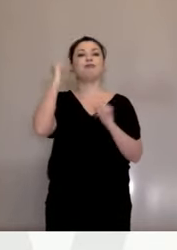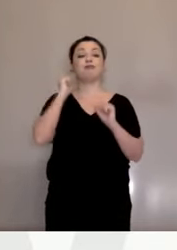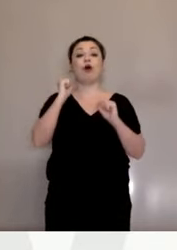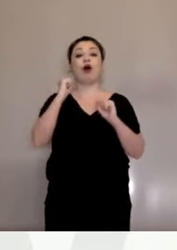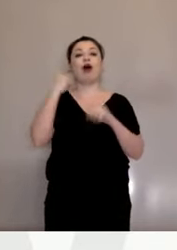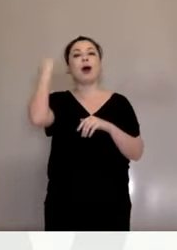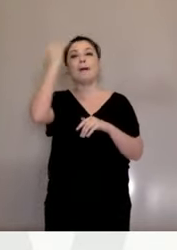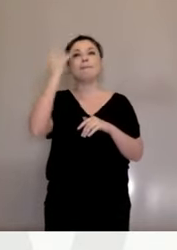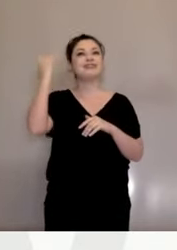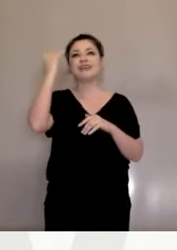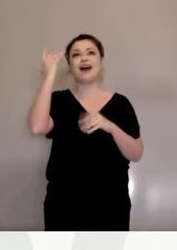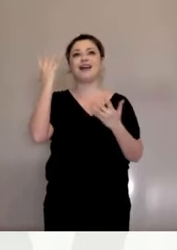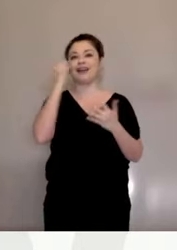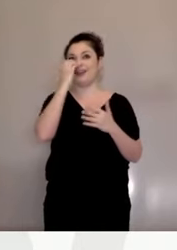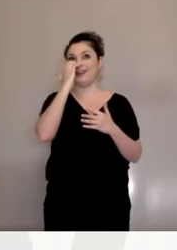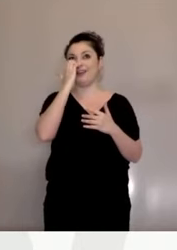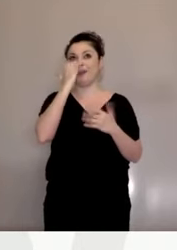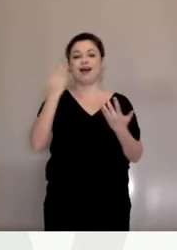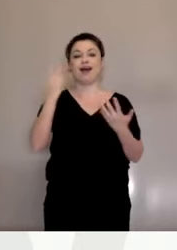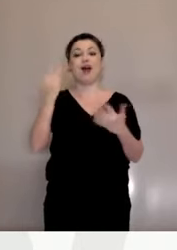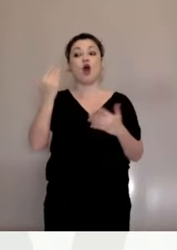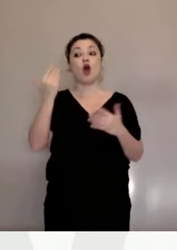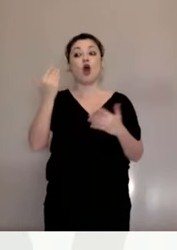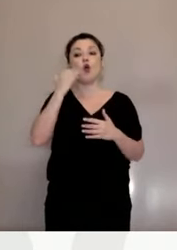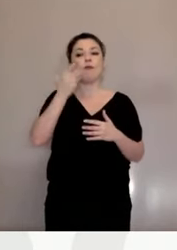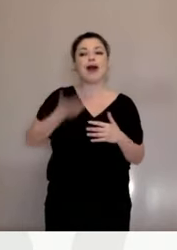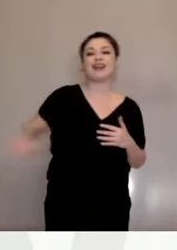non ha nulla significato,